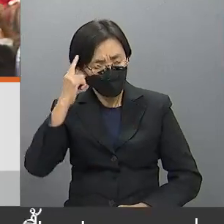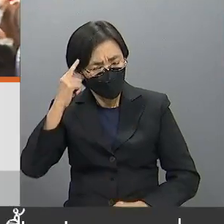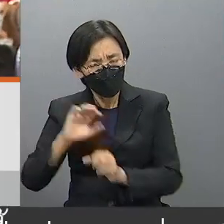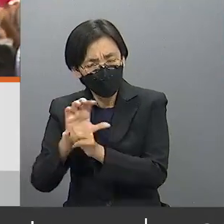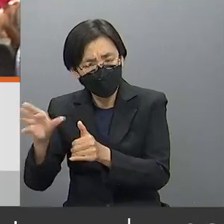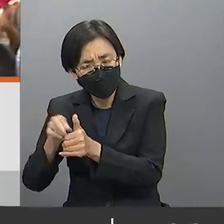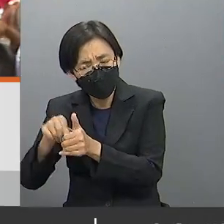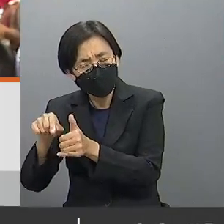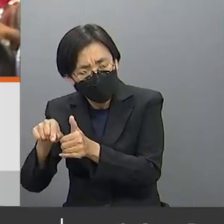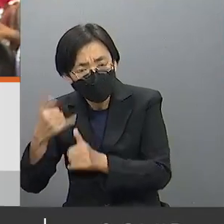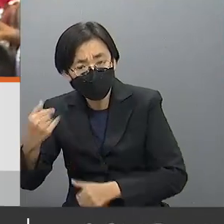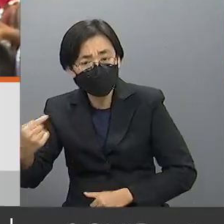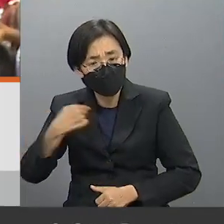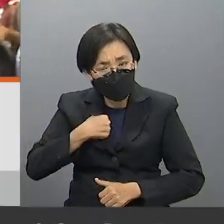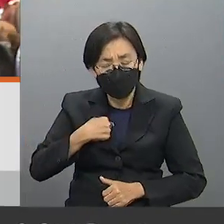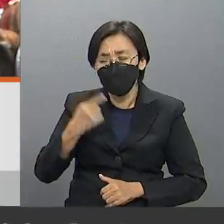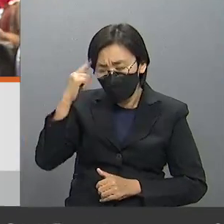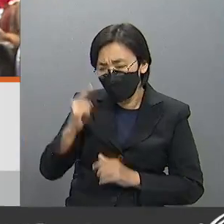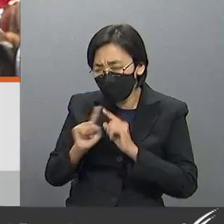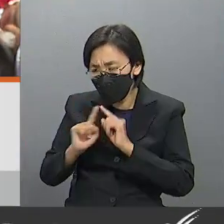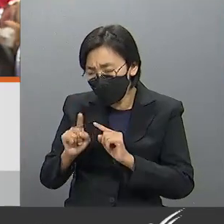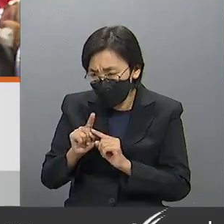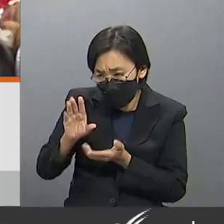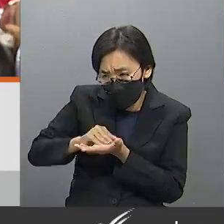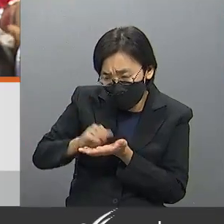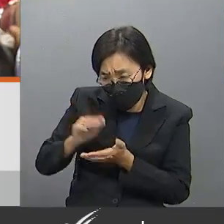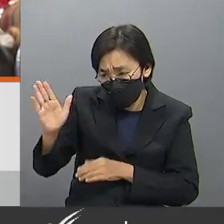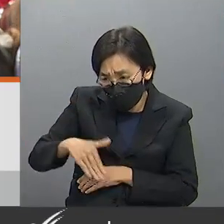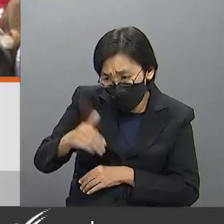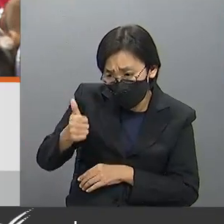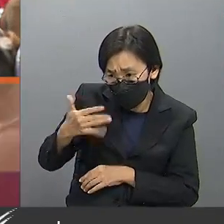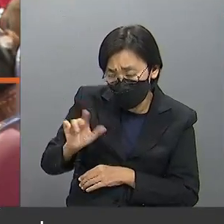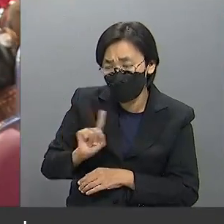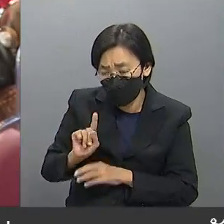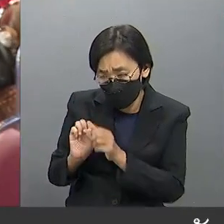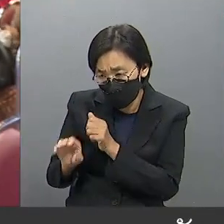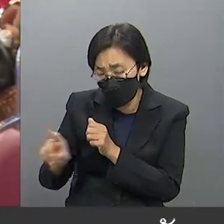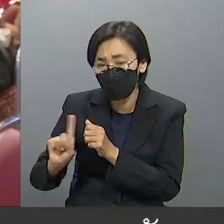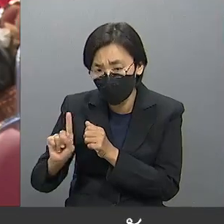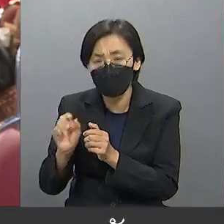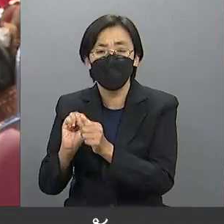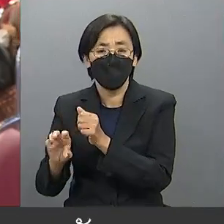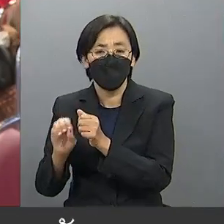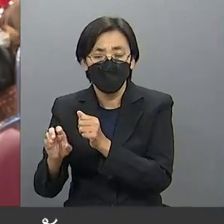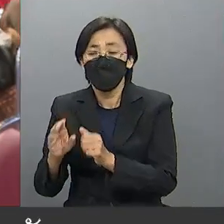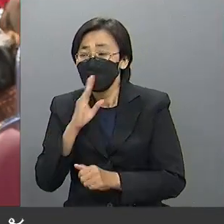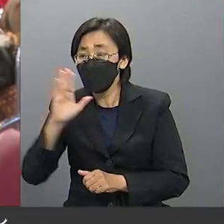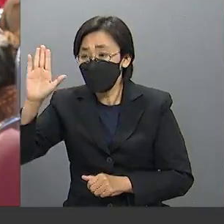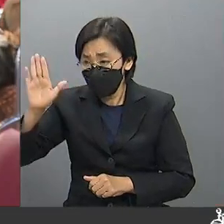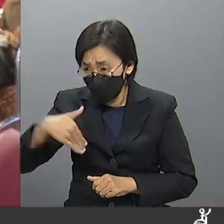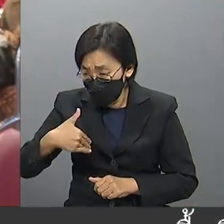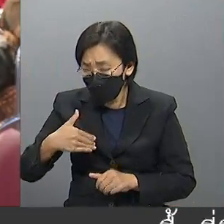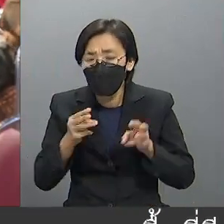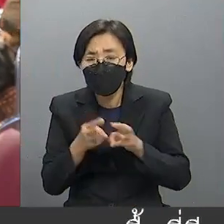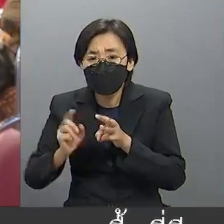และดูว่าเขาจะมีสภาพที่มาไหวหรือไม่นะครับแล้วก็จะให้คำแนะนำอย่างไรถ้าจะมาต้องเตรียมตัวอย่างไรเราก็เ